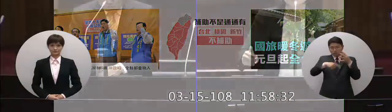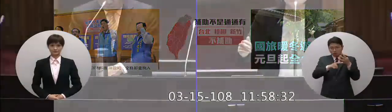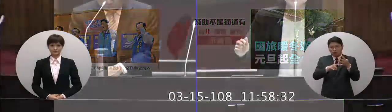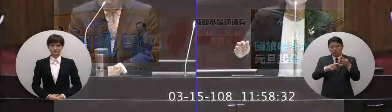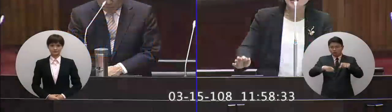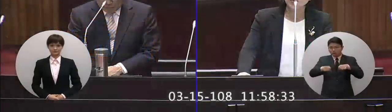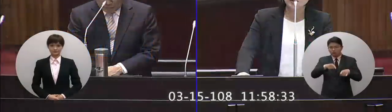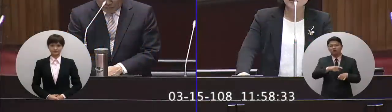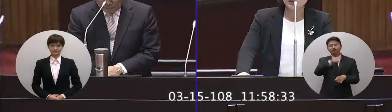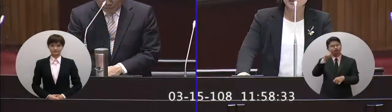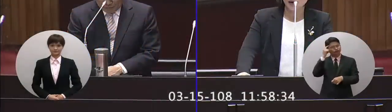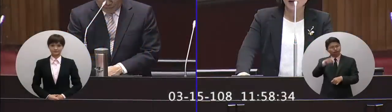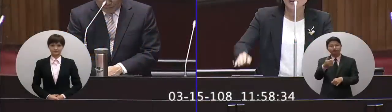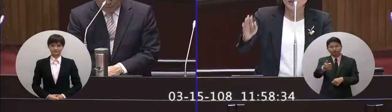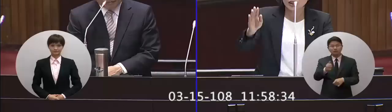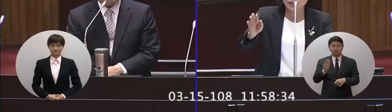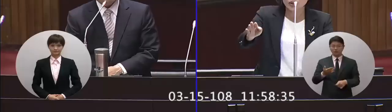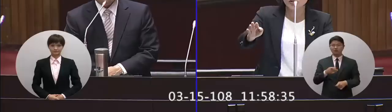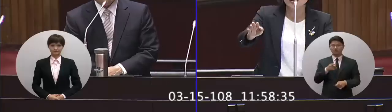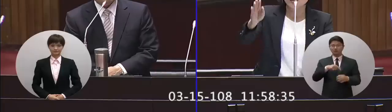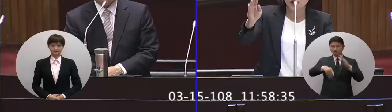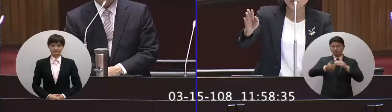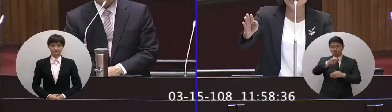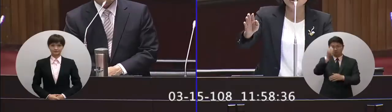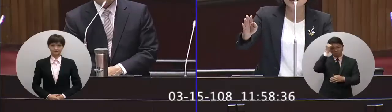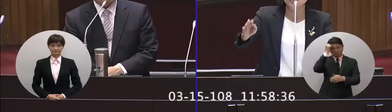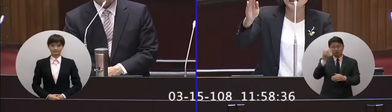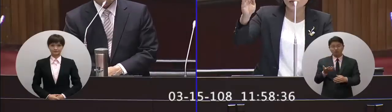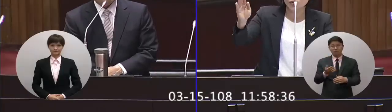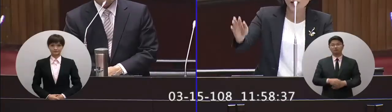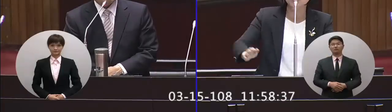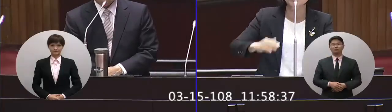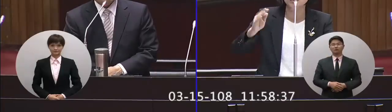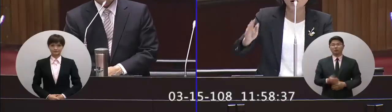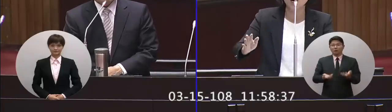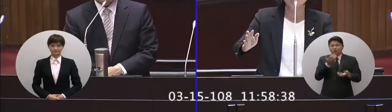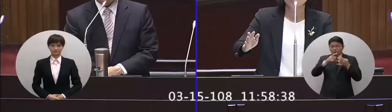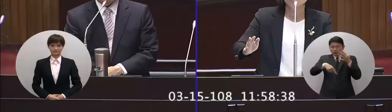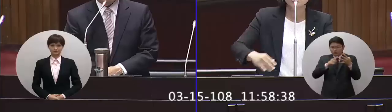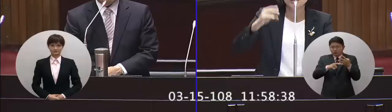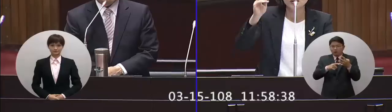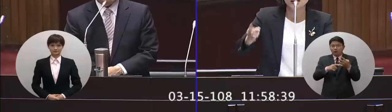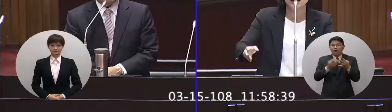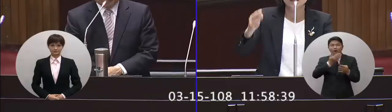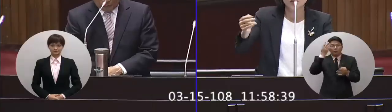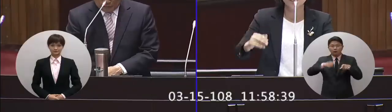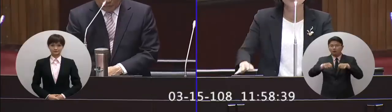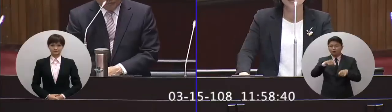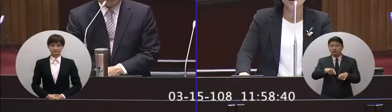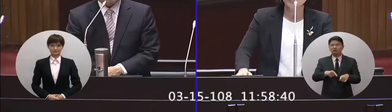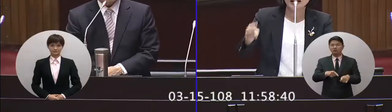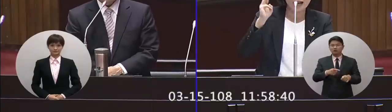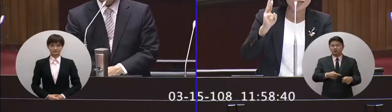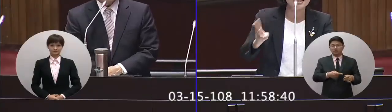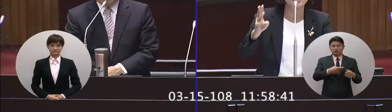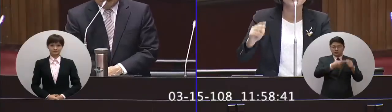错，但不知道院长记得吗？其实暖冬政策在推出之后，实施之前第一波和